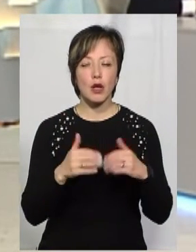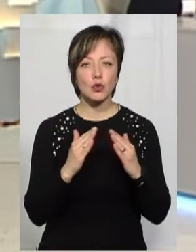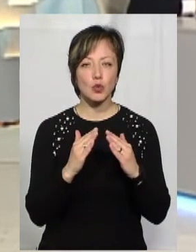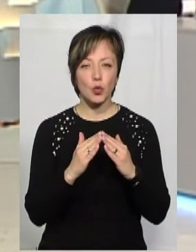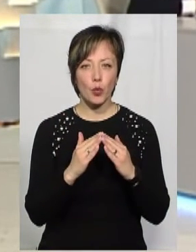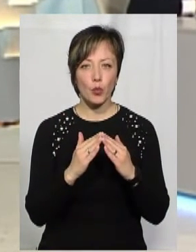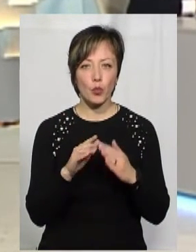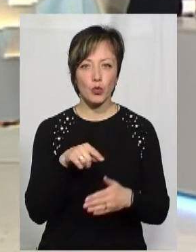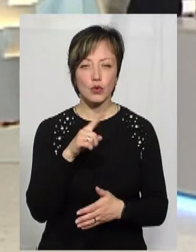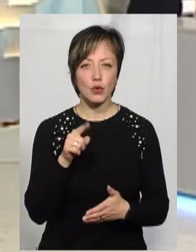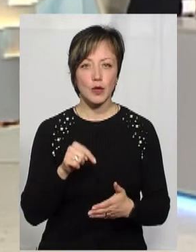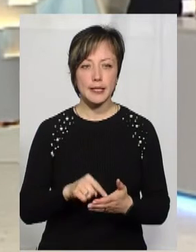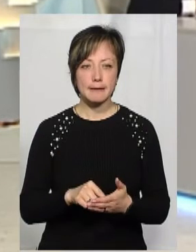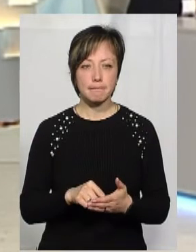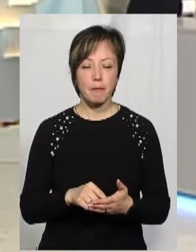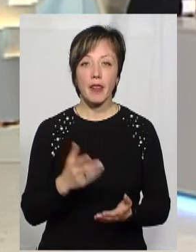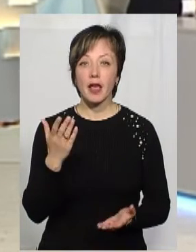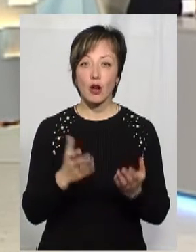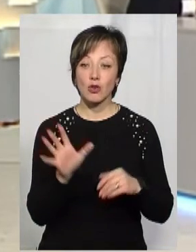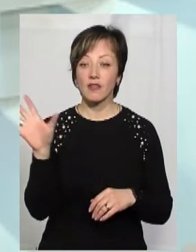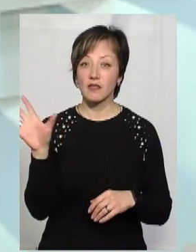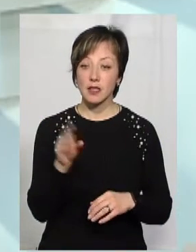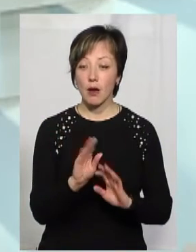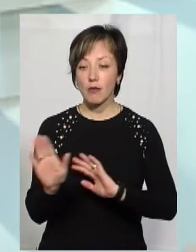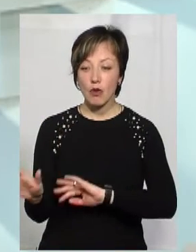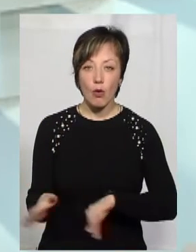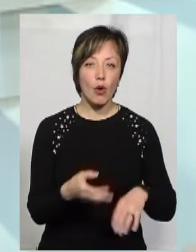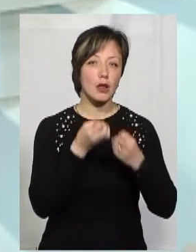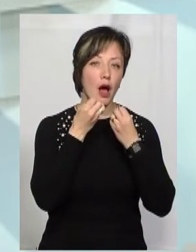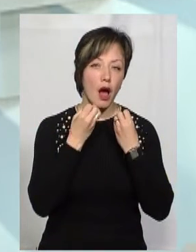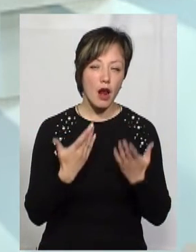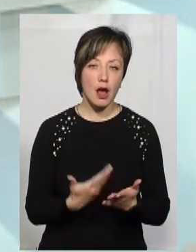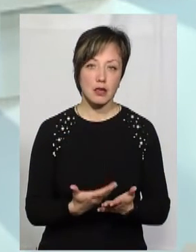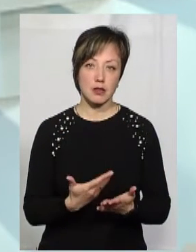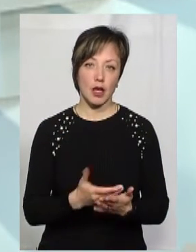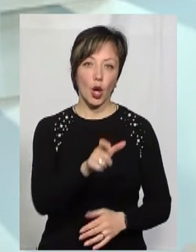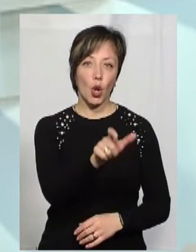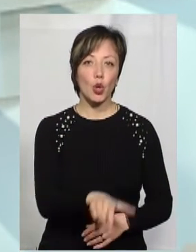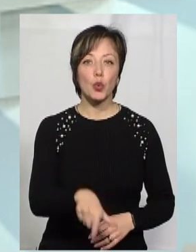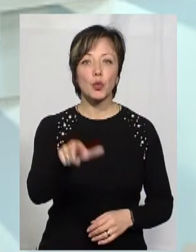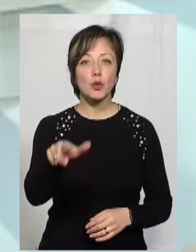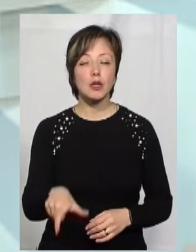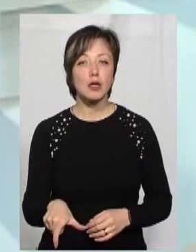додому? Якщо все проходить гаразд, якщо люди